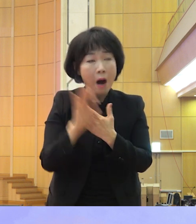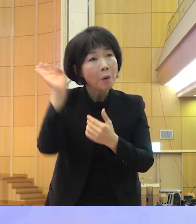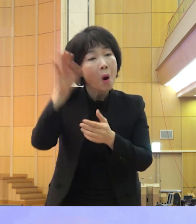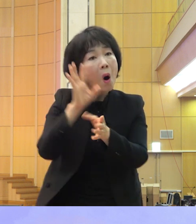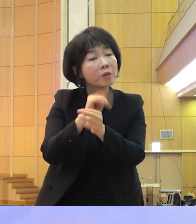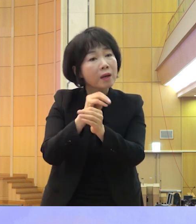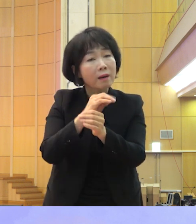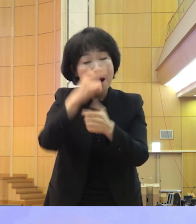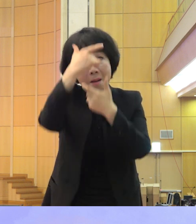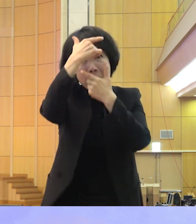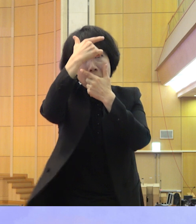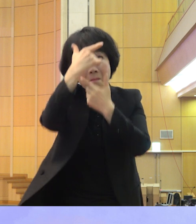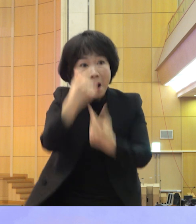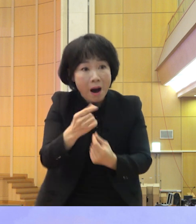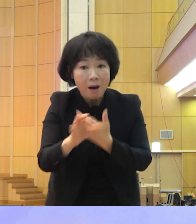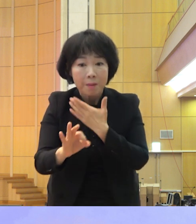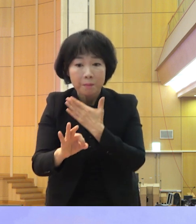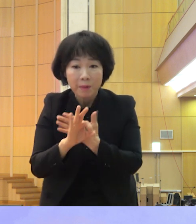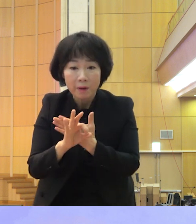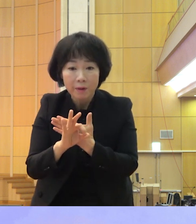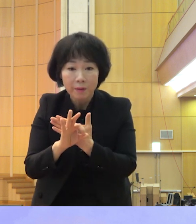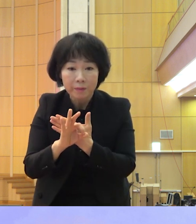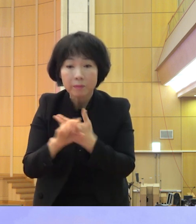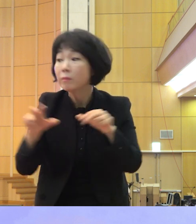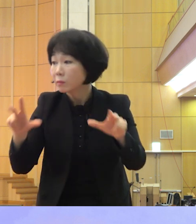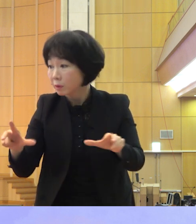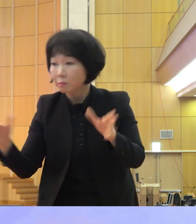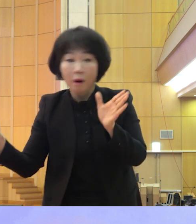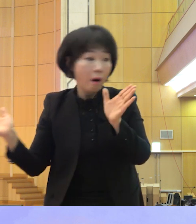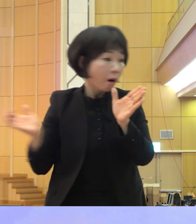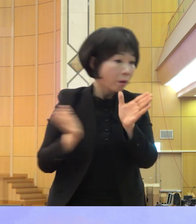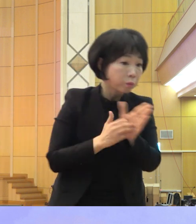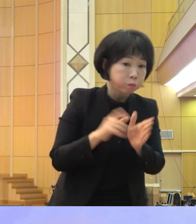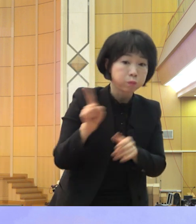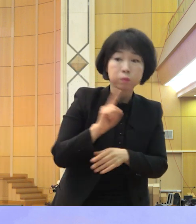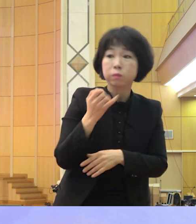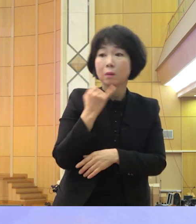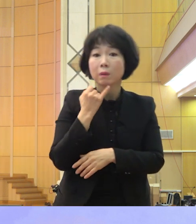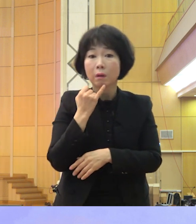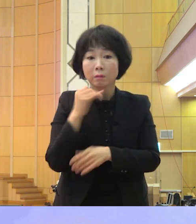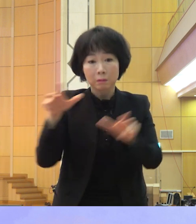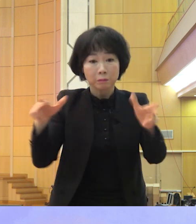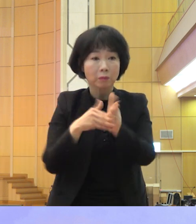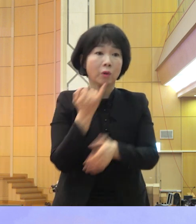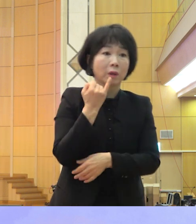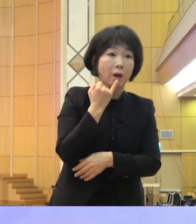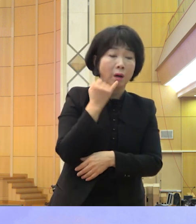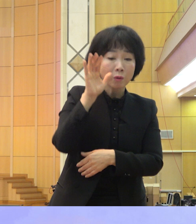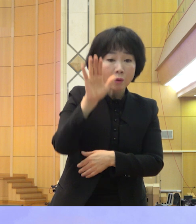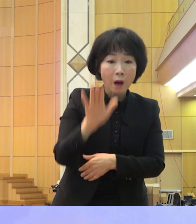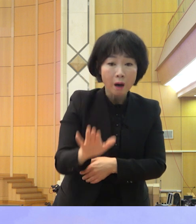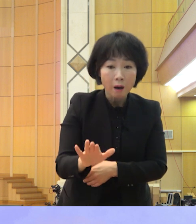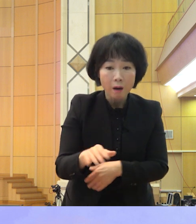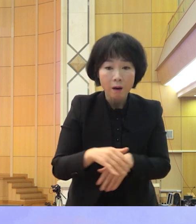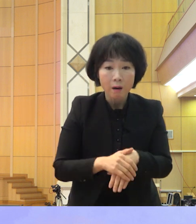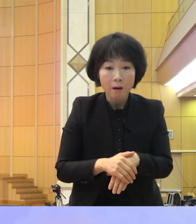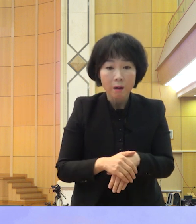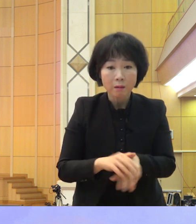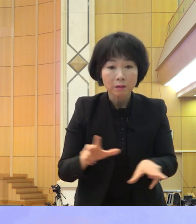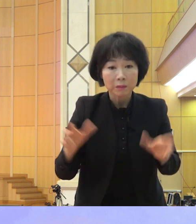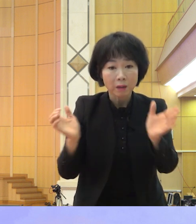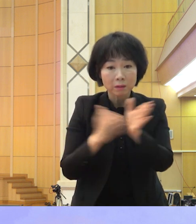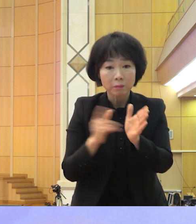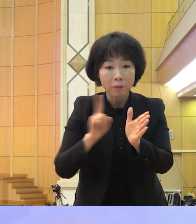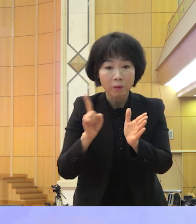오면, 그런 얘기죠. 지금까지는 그렇다고 하더라도, 그렇다고 한다는 말은